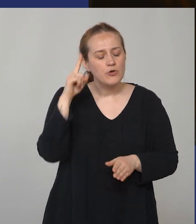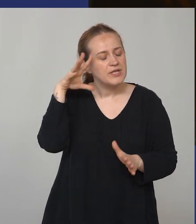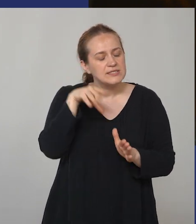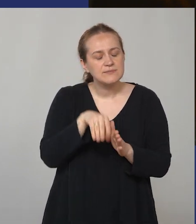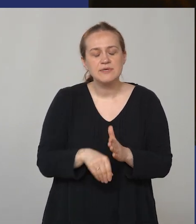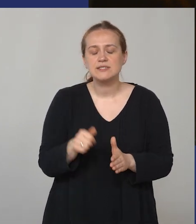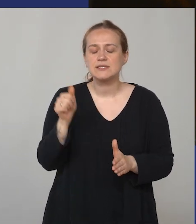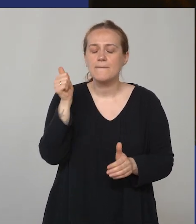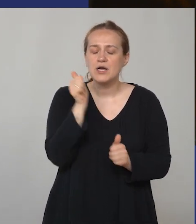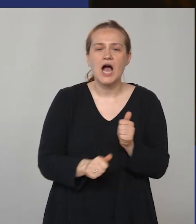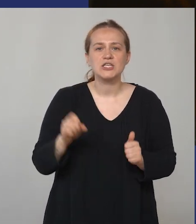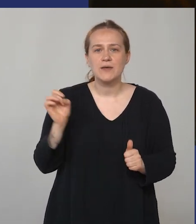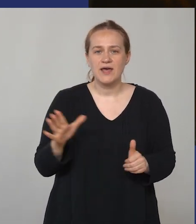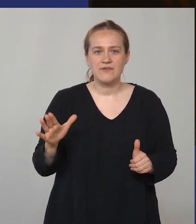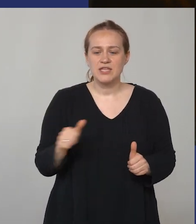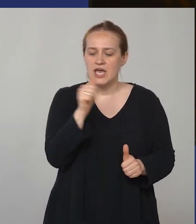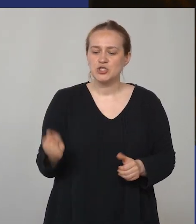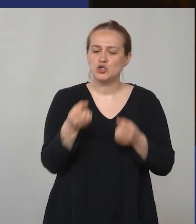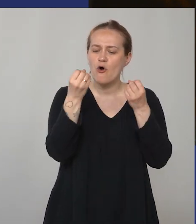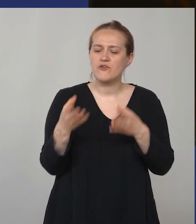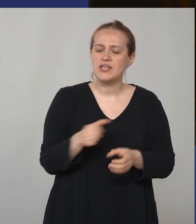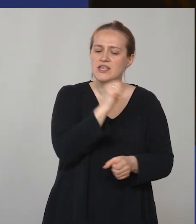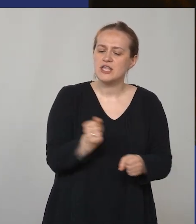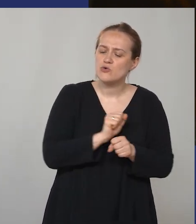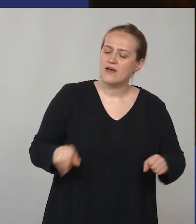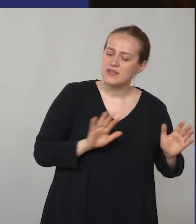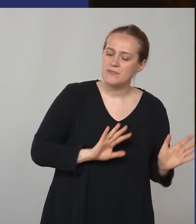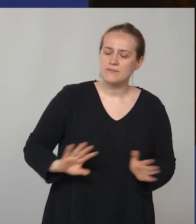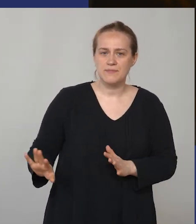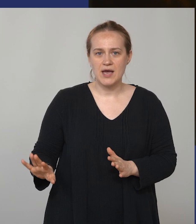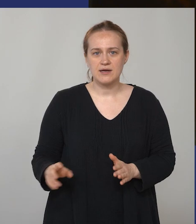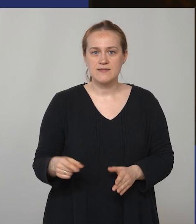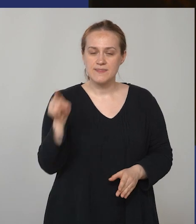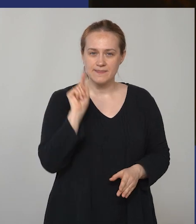мир ты примешь во владенье, тогда, мой сын, ты будешь человек.